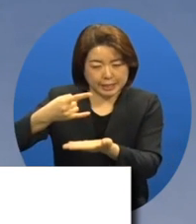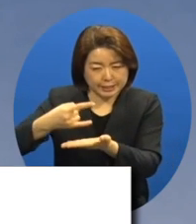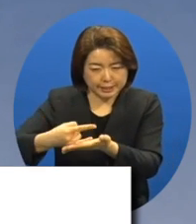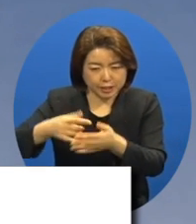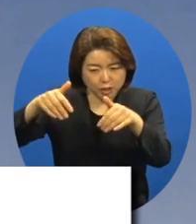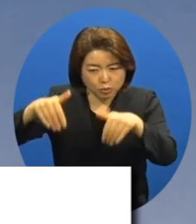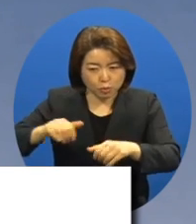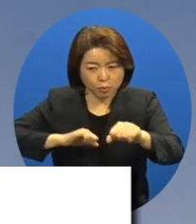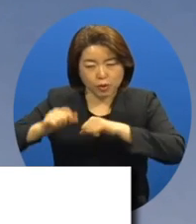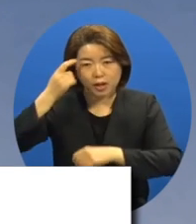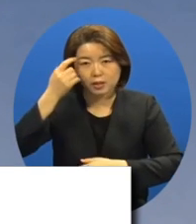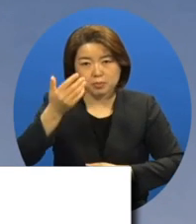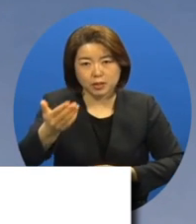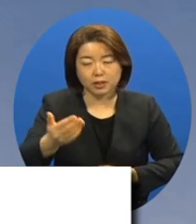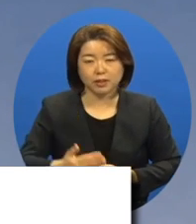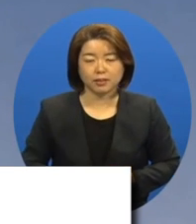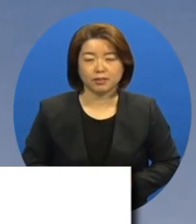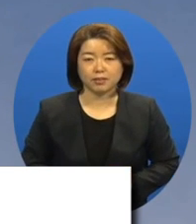합니까